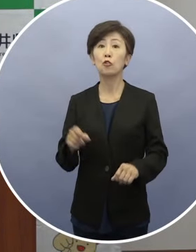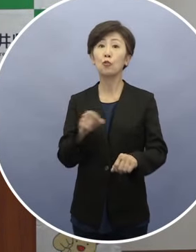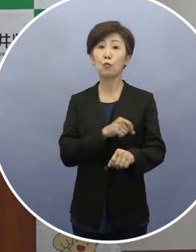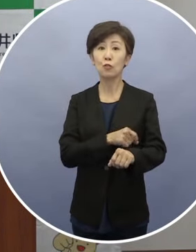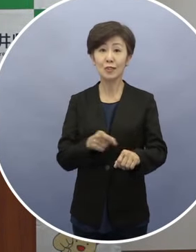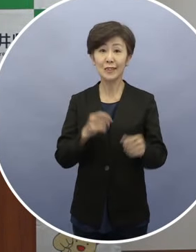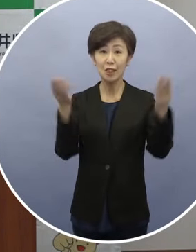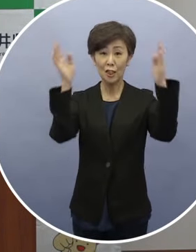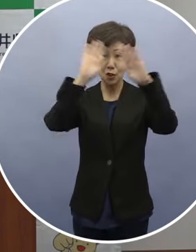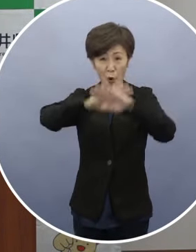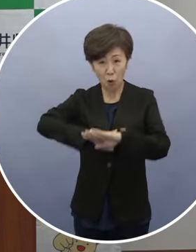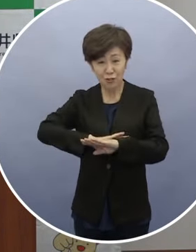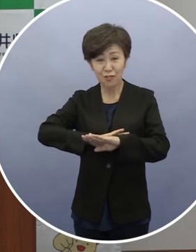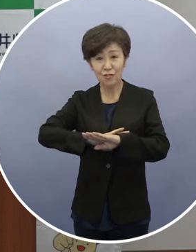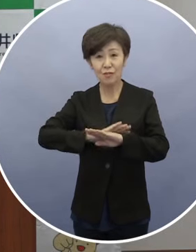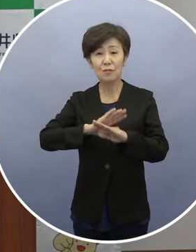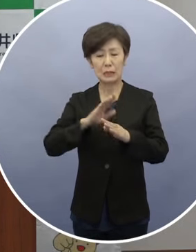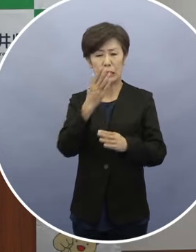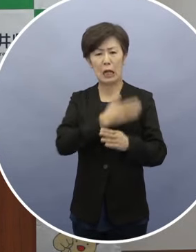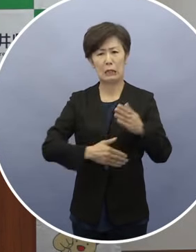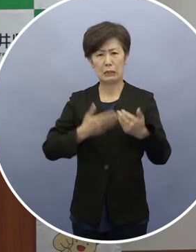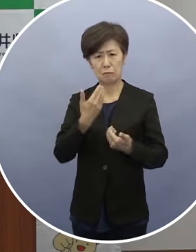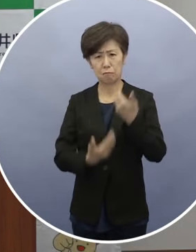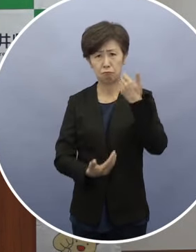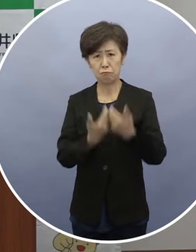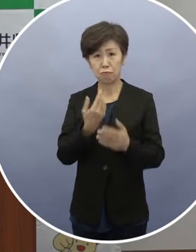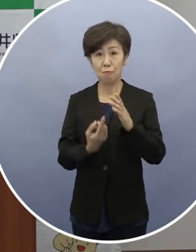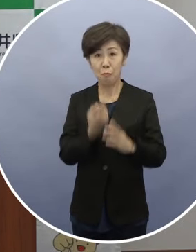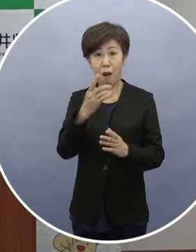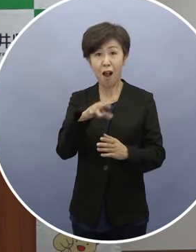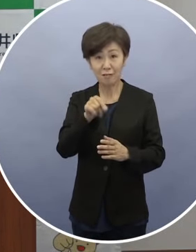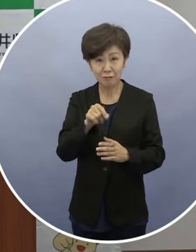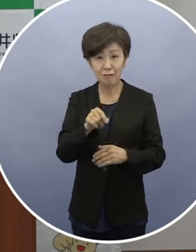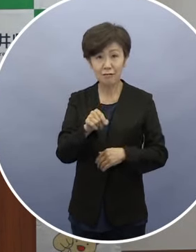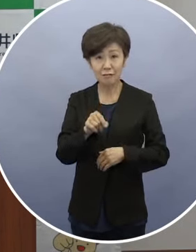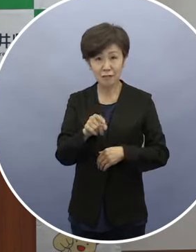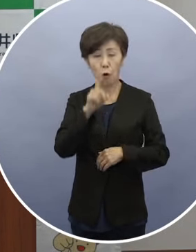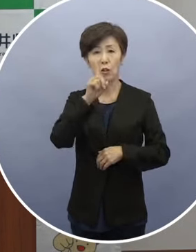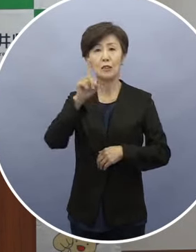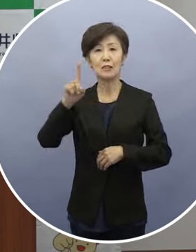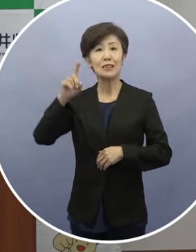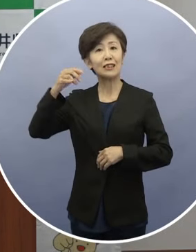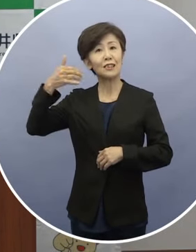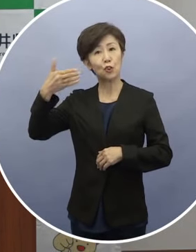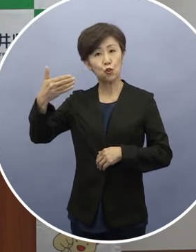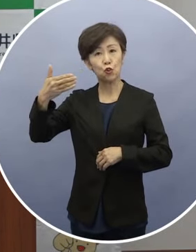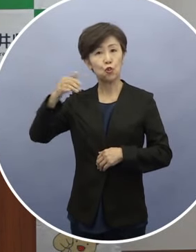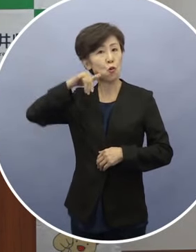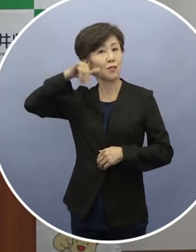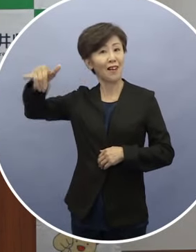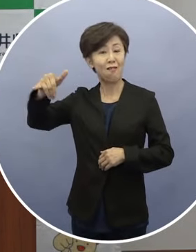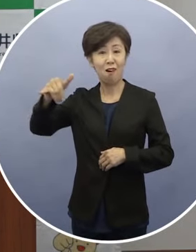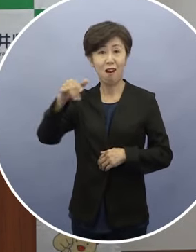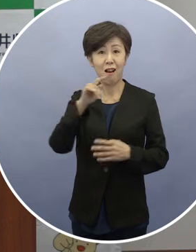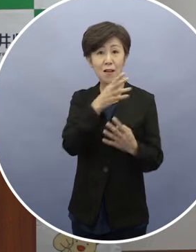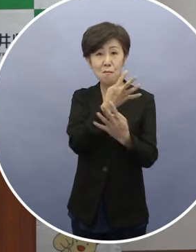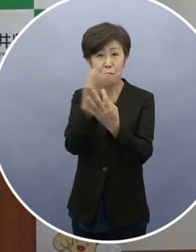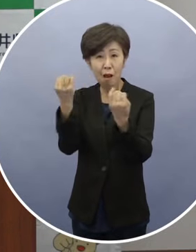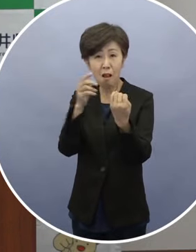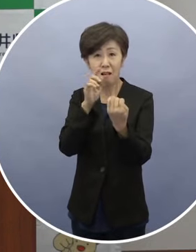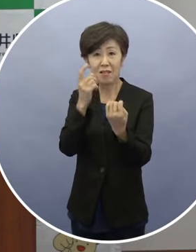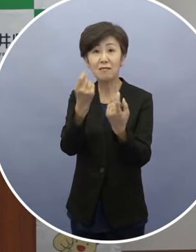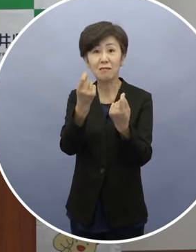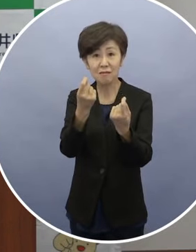ですね、夜中とかに具合が悪くなったような場合に119番通報される方は結構いらっしゃるというふうに思